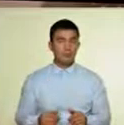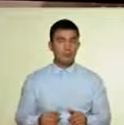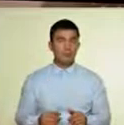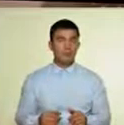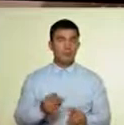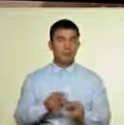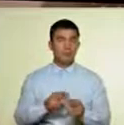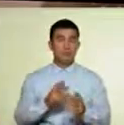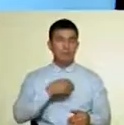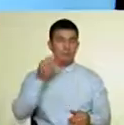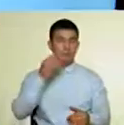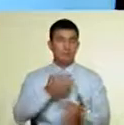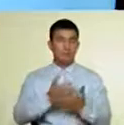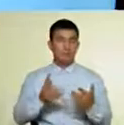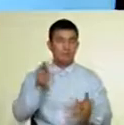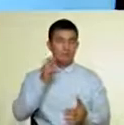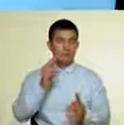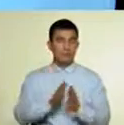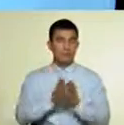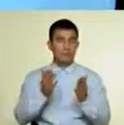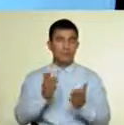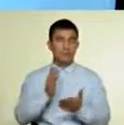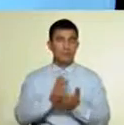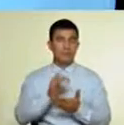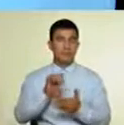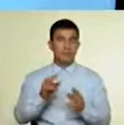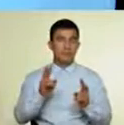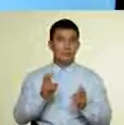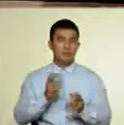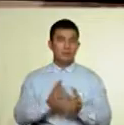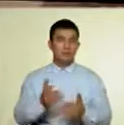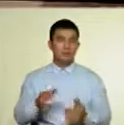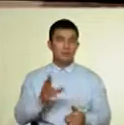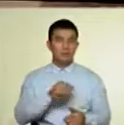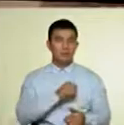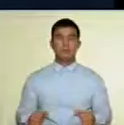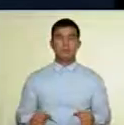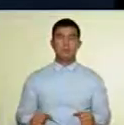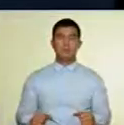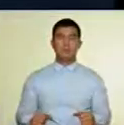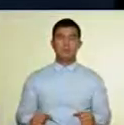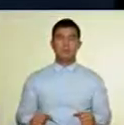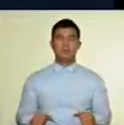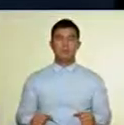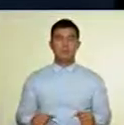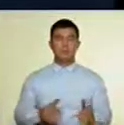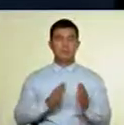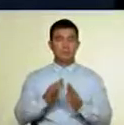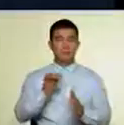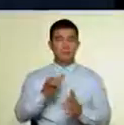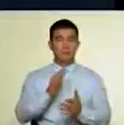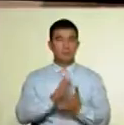aynan shu namunalar asosida darslikda berilgan misollarni oxirigacha yechib qo'yasiz. Demek,